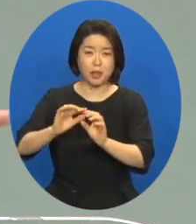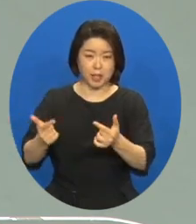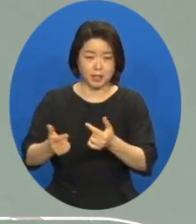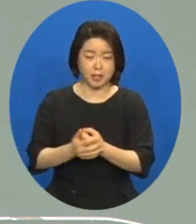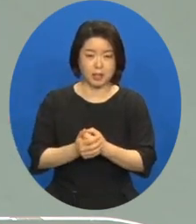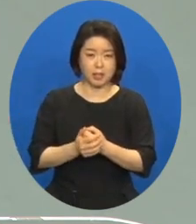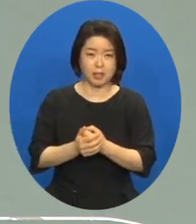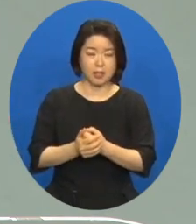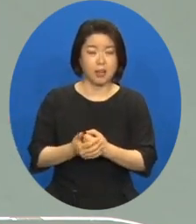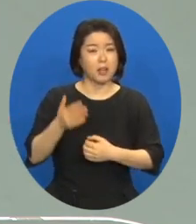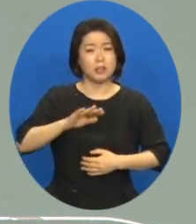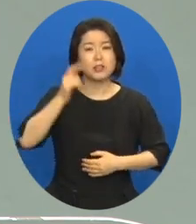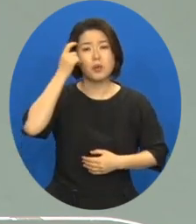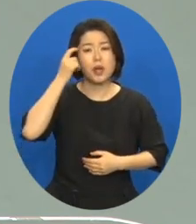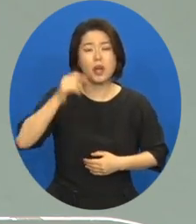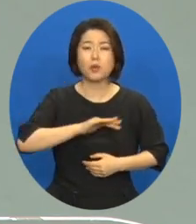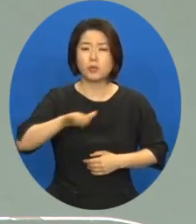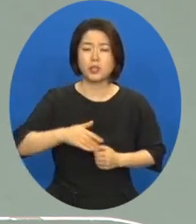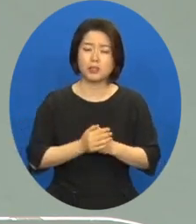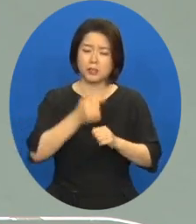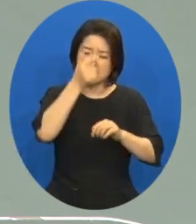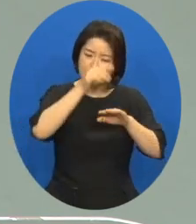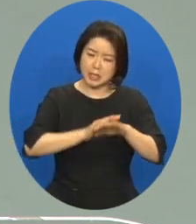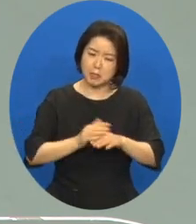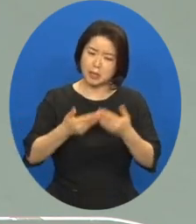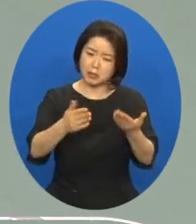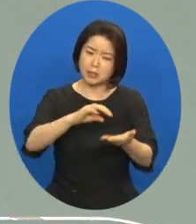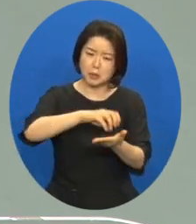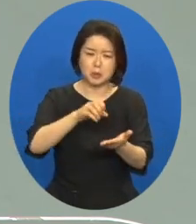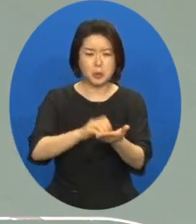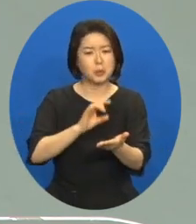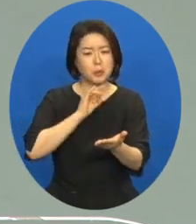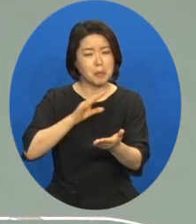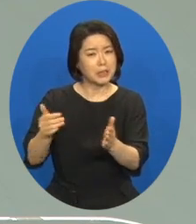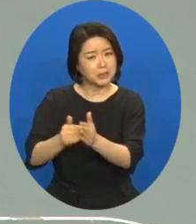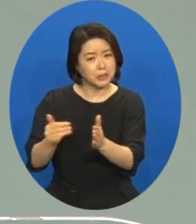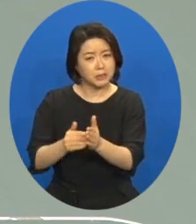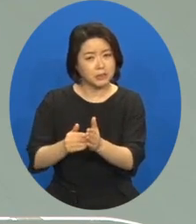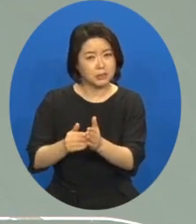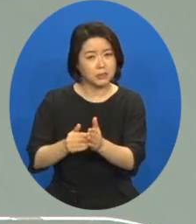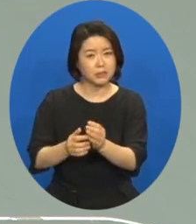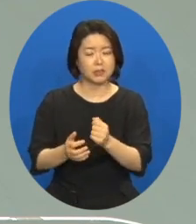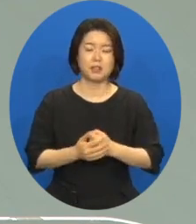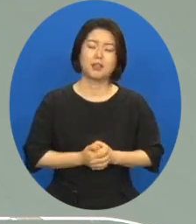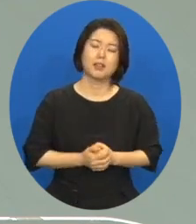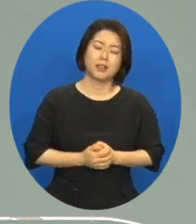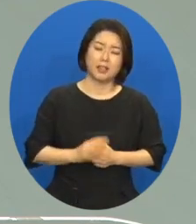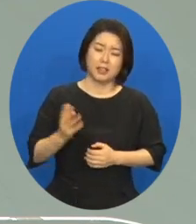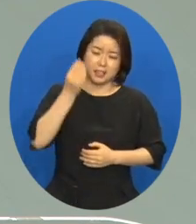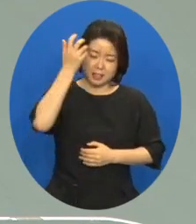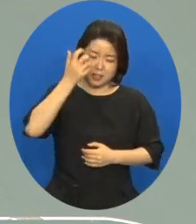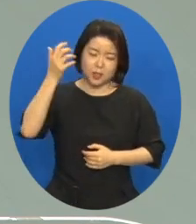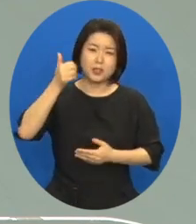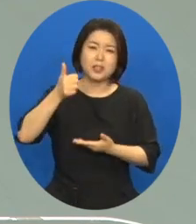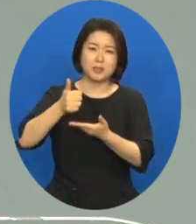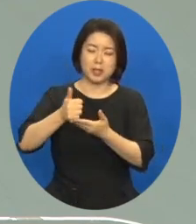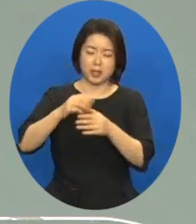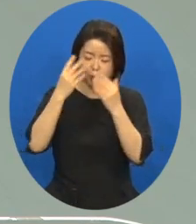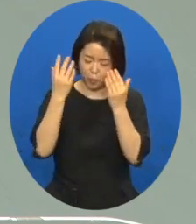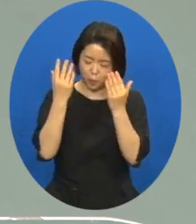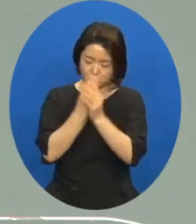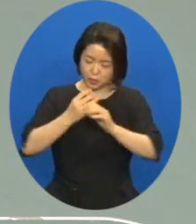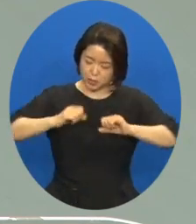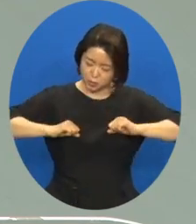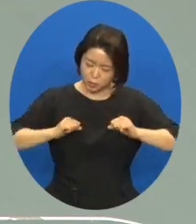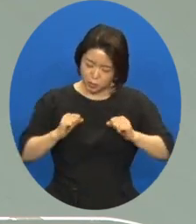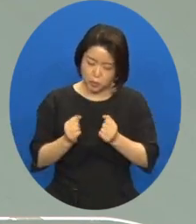그런데도 왜 우리는 겨우 그저 예배 드리는 정도로만 그치지요? 성령님에게 온전히 순종하지 못하니까 성령님이